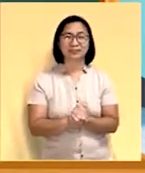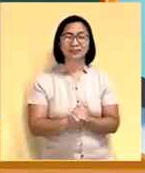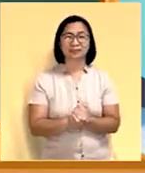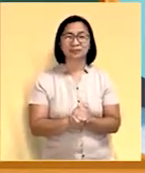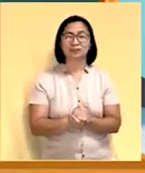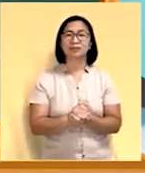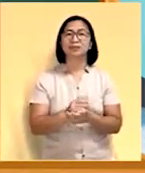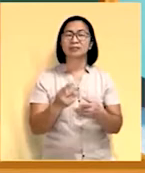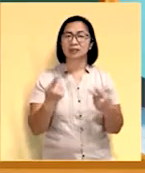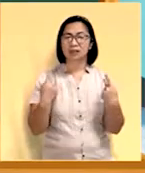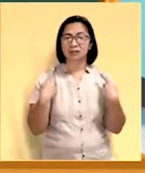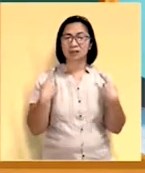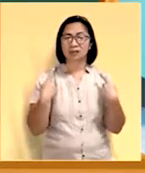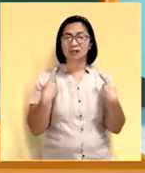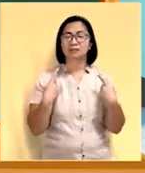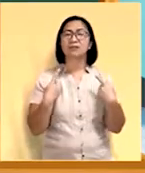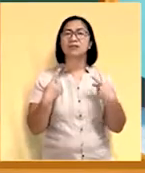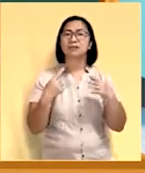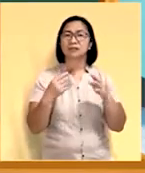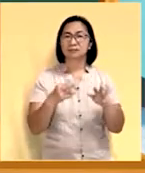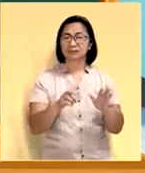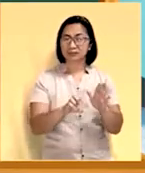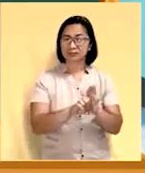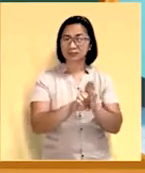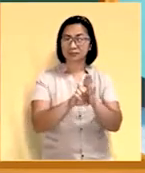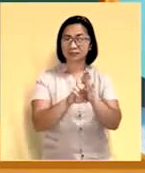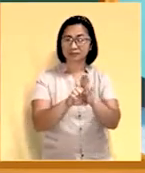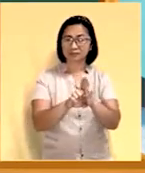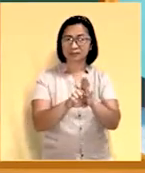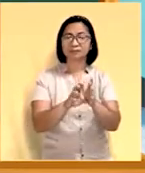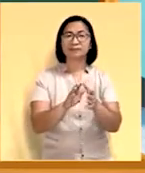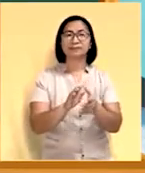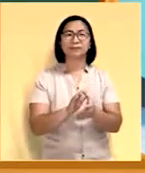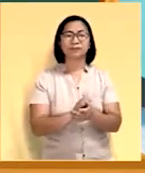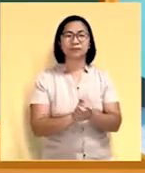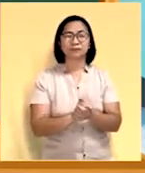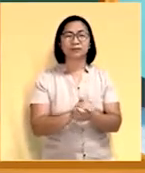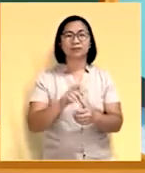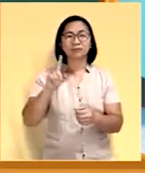122. Narito pa ang ilang pang halimbawa.